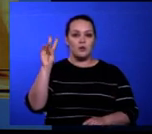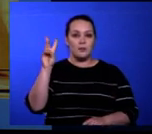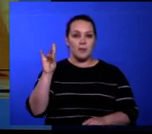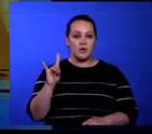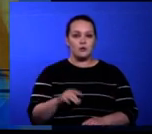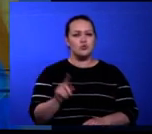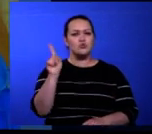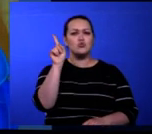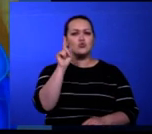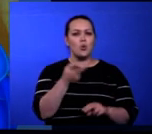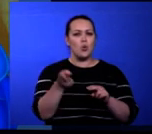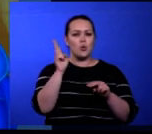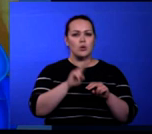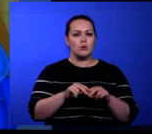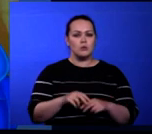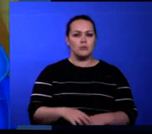такое антонимы?